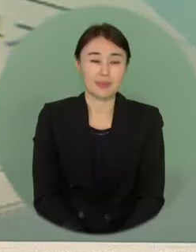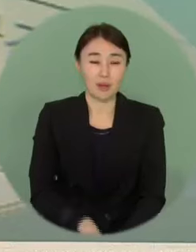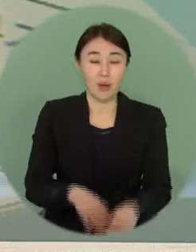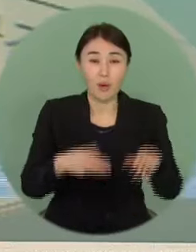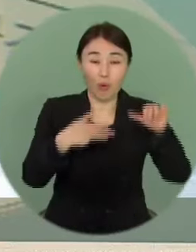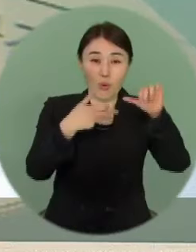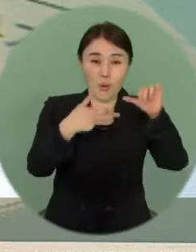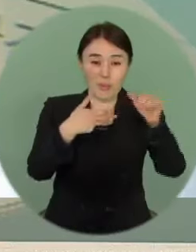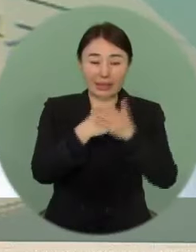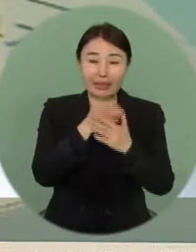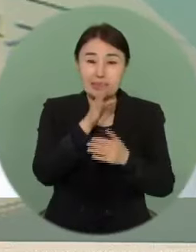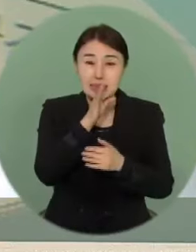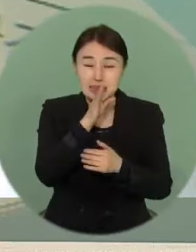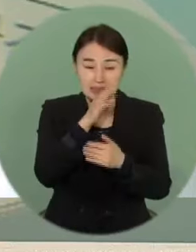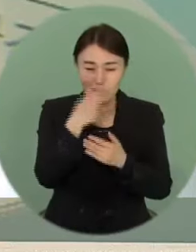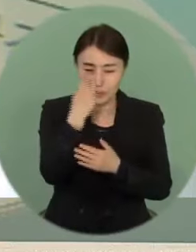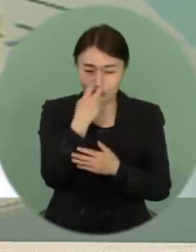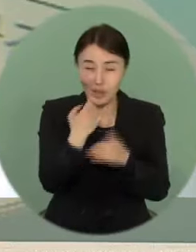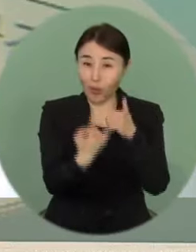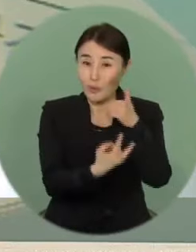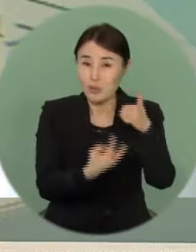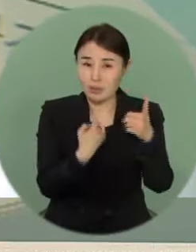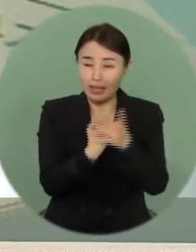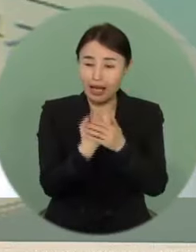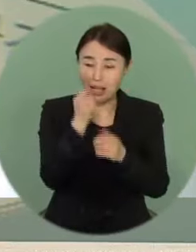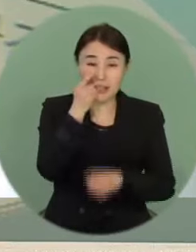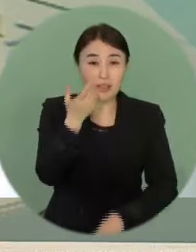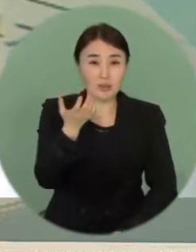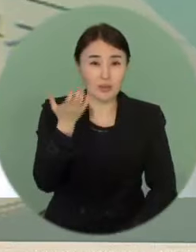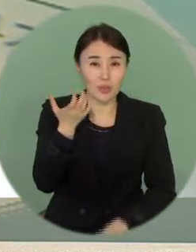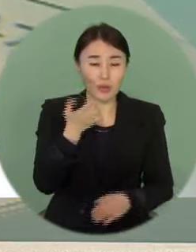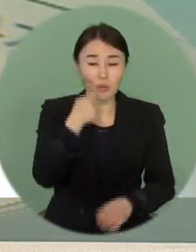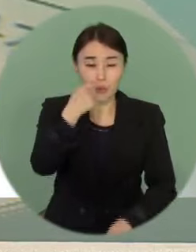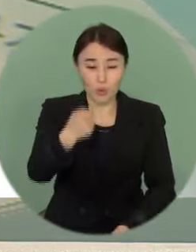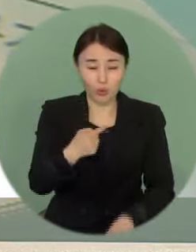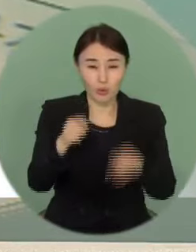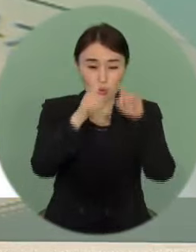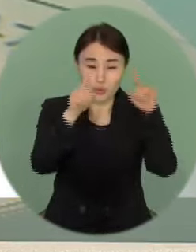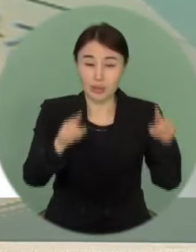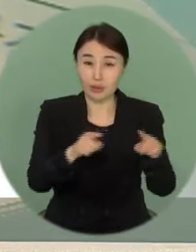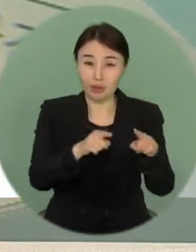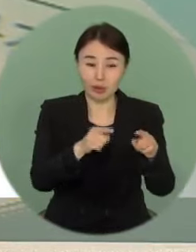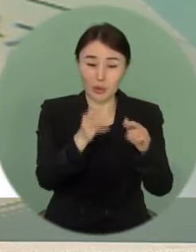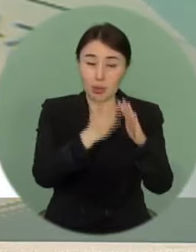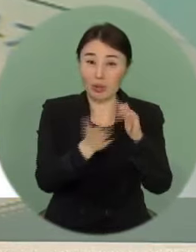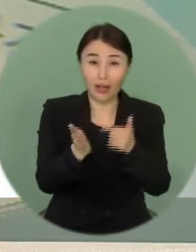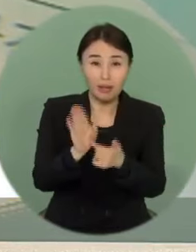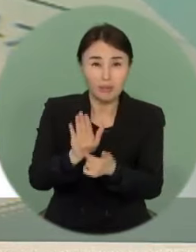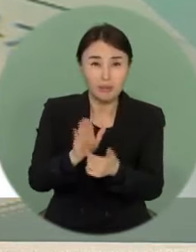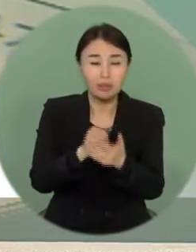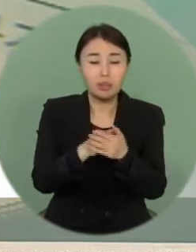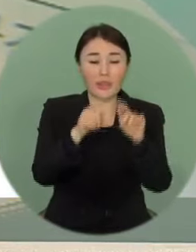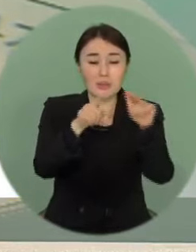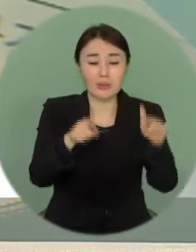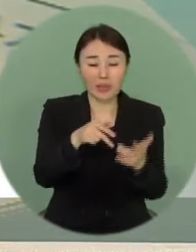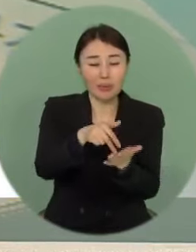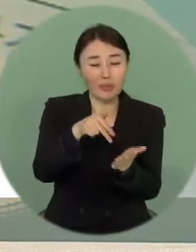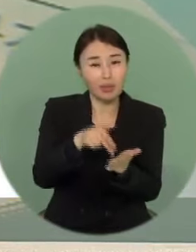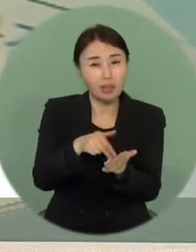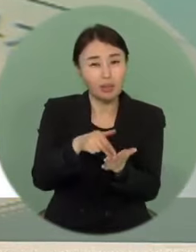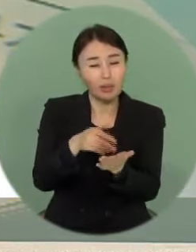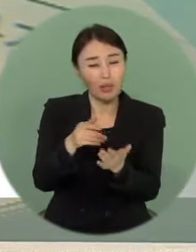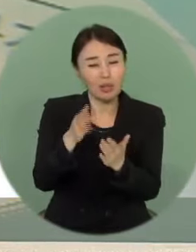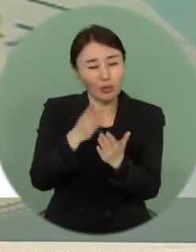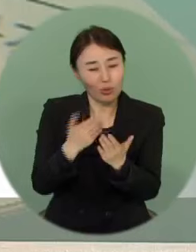518 진상규명 조사위는 지난달 보고서 초안을 공개하면서 한 달 안에 보고서에 대한 의견을 제시하라고